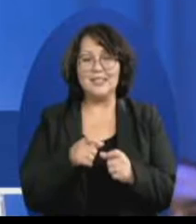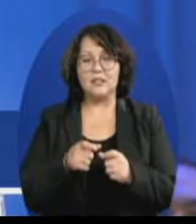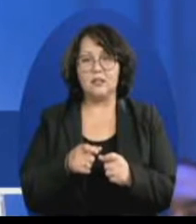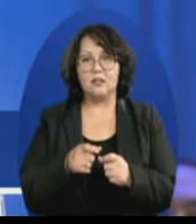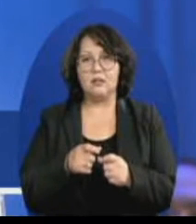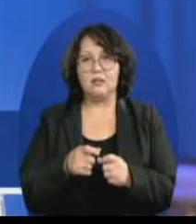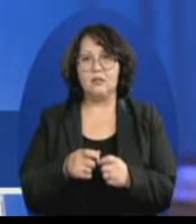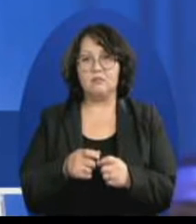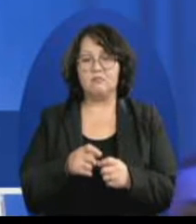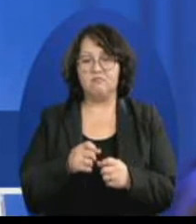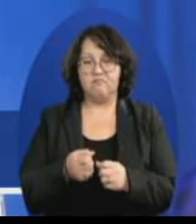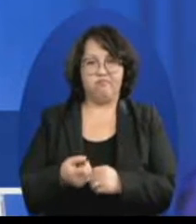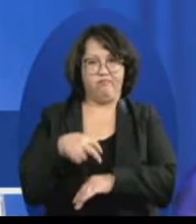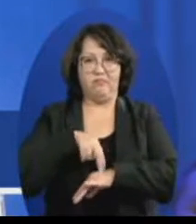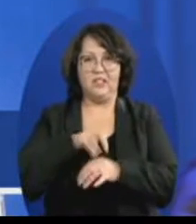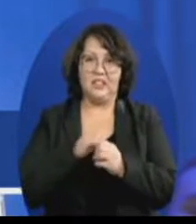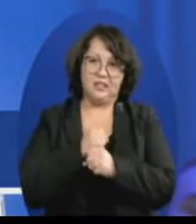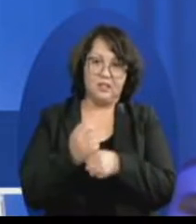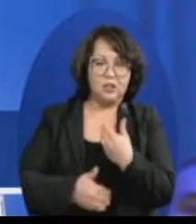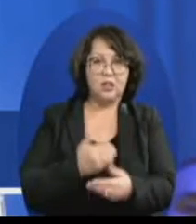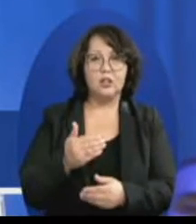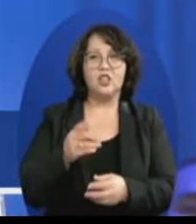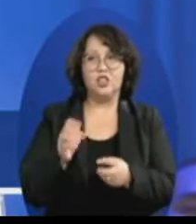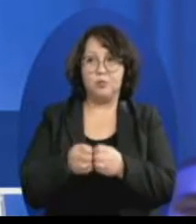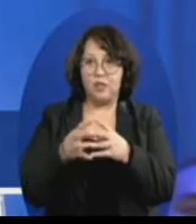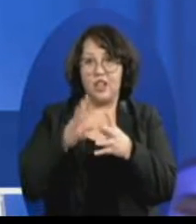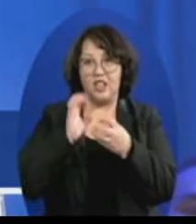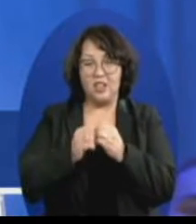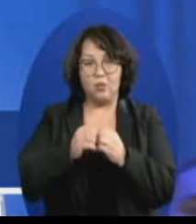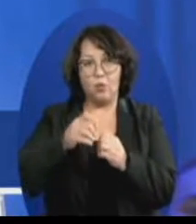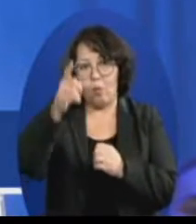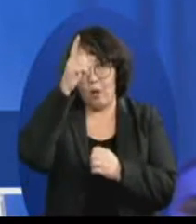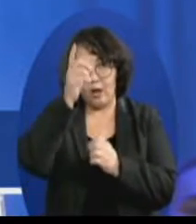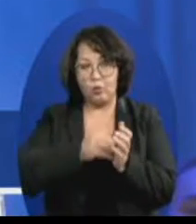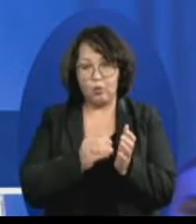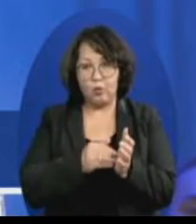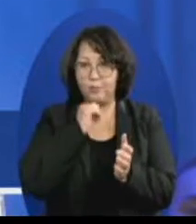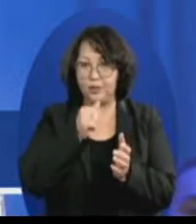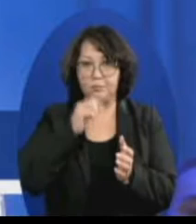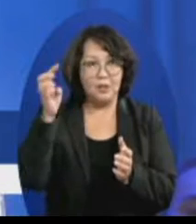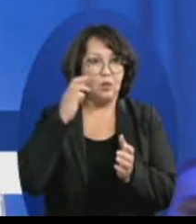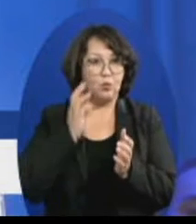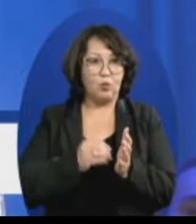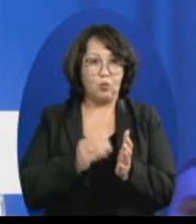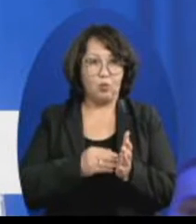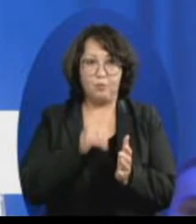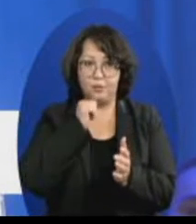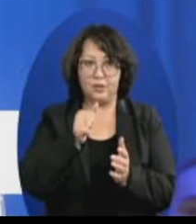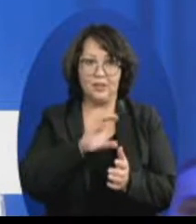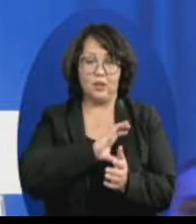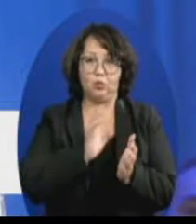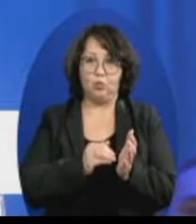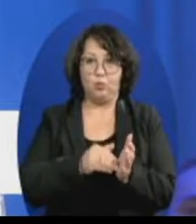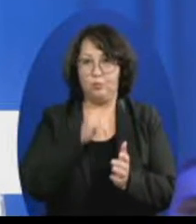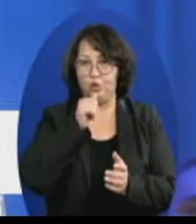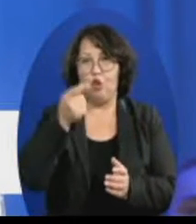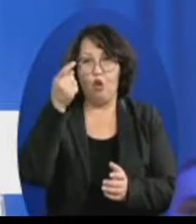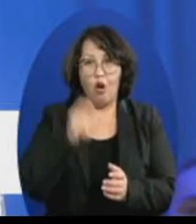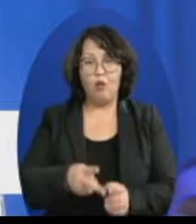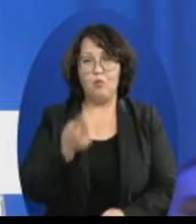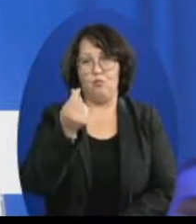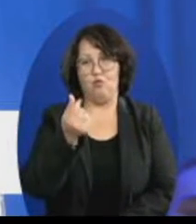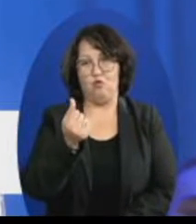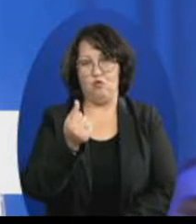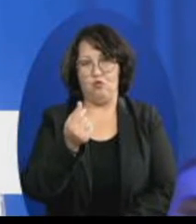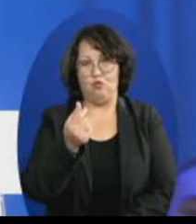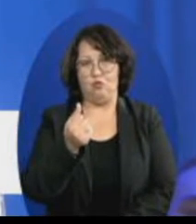ажиллаж байгаа энэ хийж хэрэгжүүлж байгаа улсуудад ухаан дутсандаа биш, мэдлэг дутсандаа биш, сэтгэл дутсандаа биш,